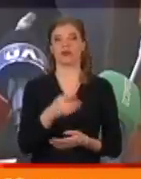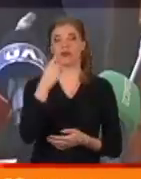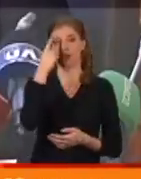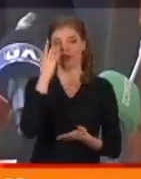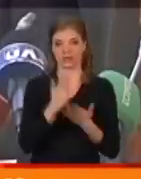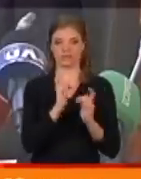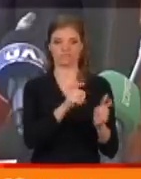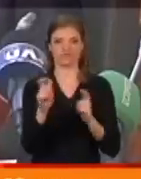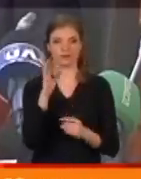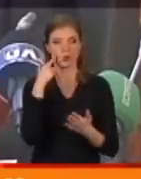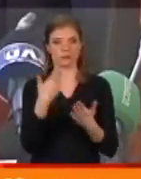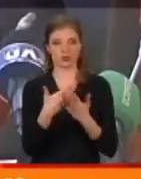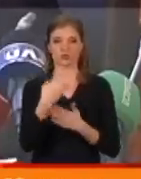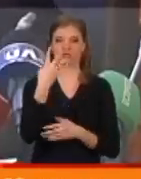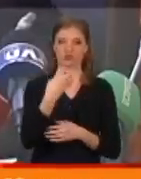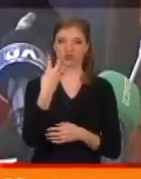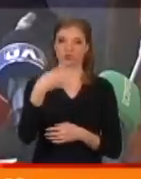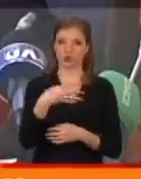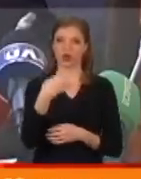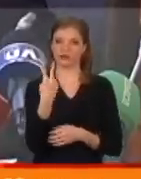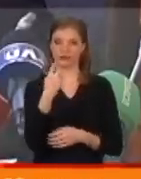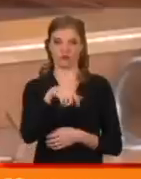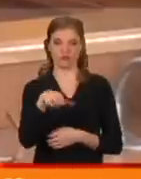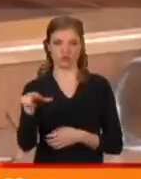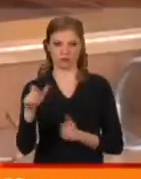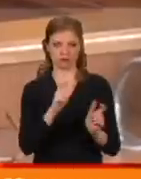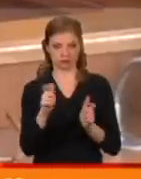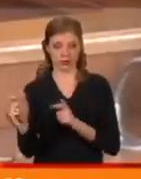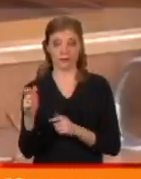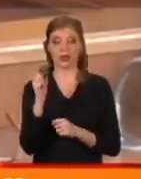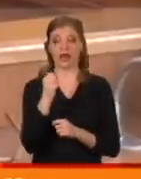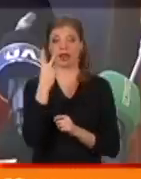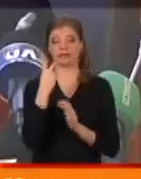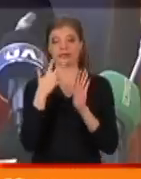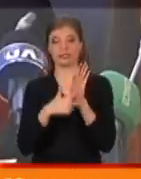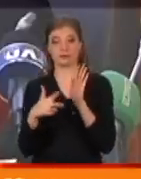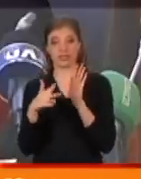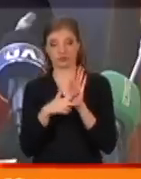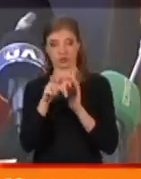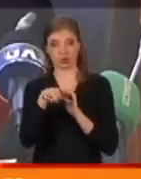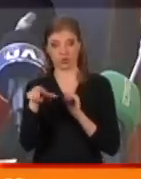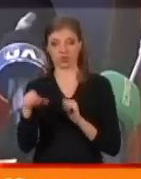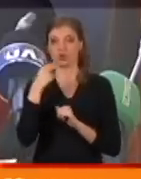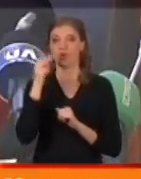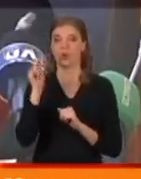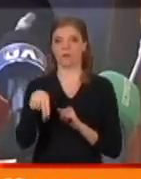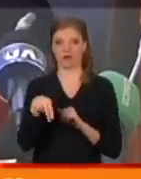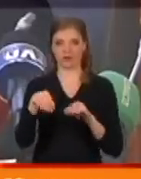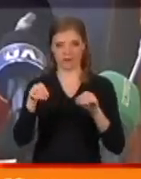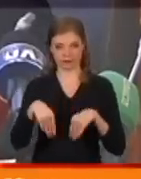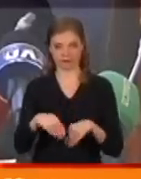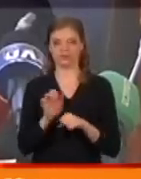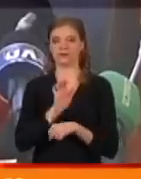про підозру 442 особам. Стосовно 288 осіб обвинувальні акти